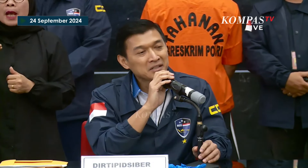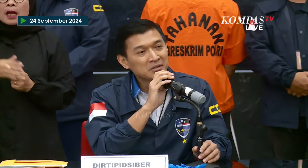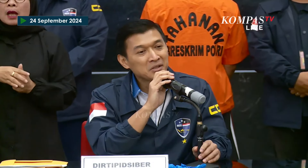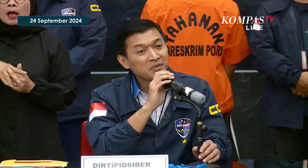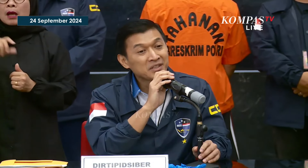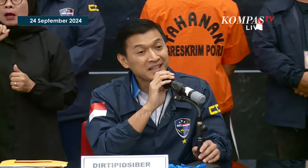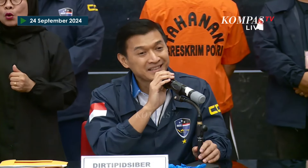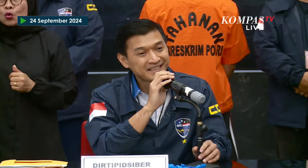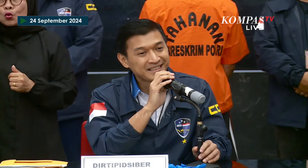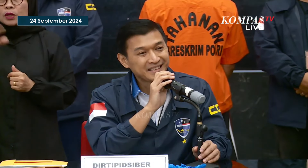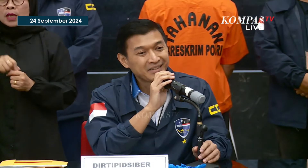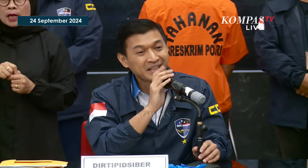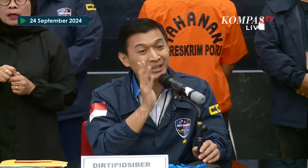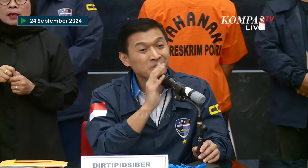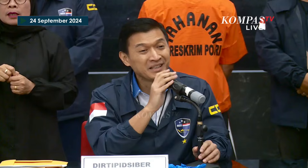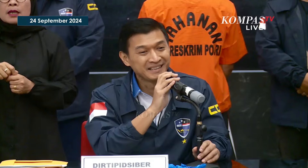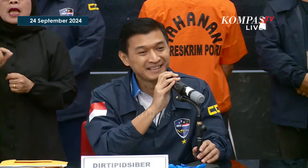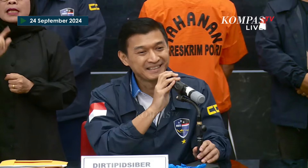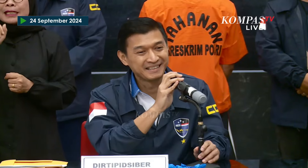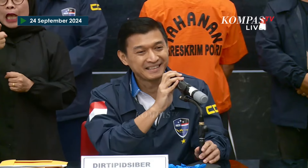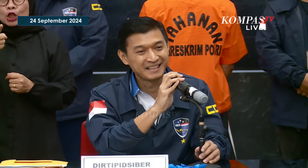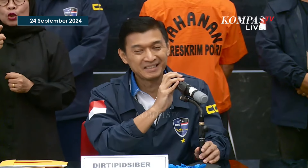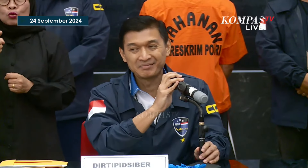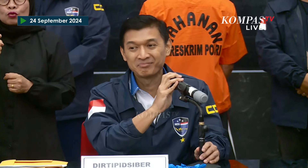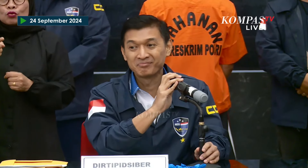Lulusan salah satu universitas, kita nggak sebutkan.